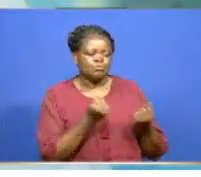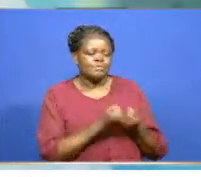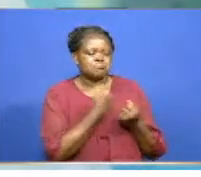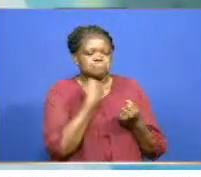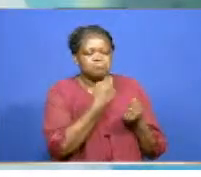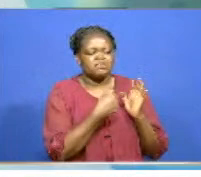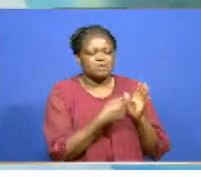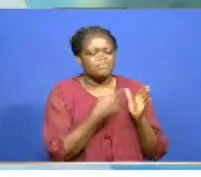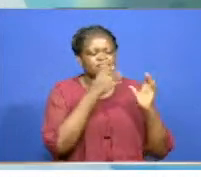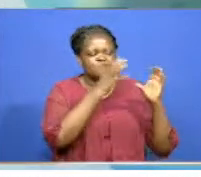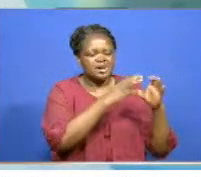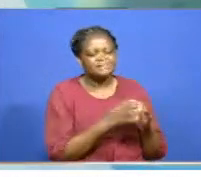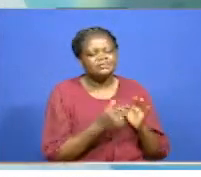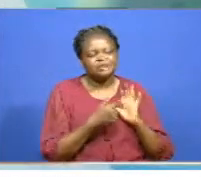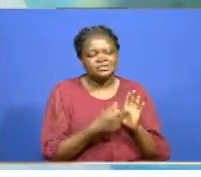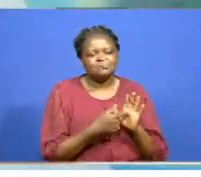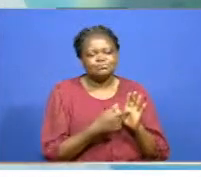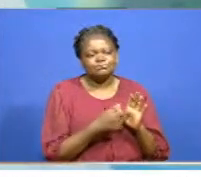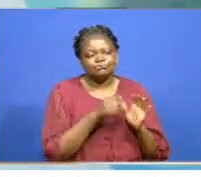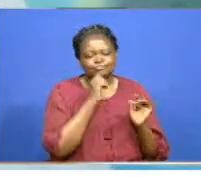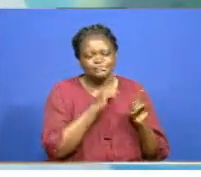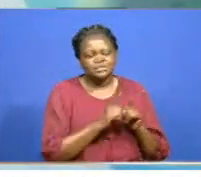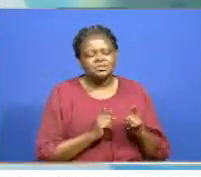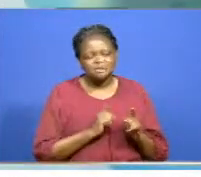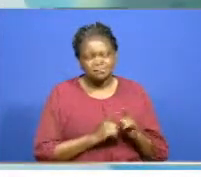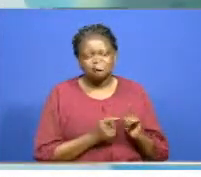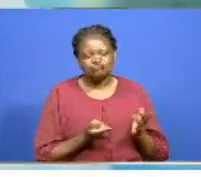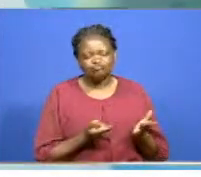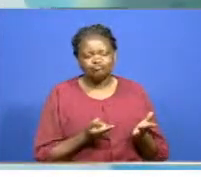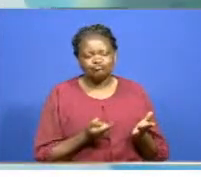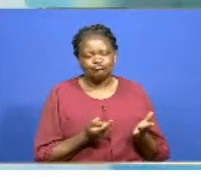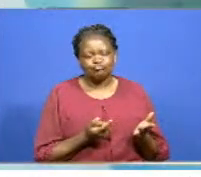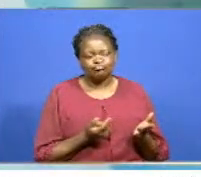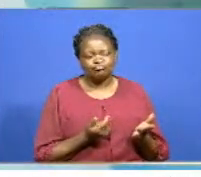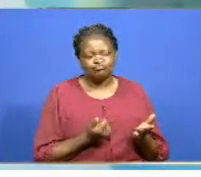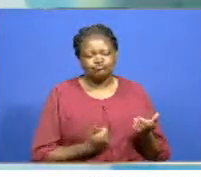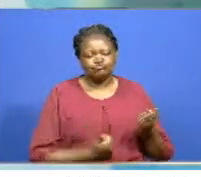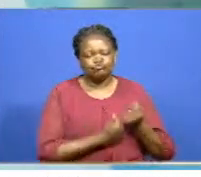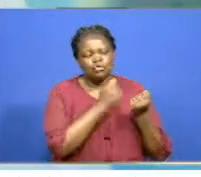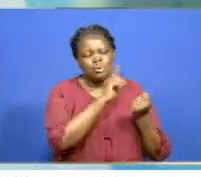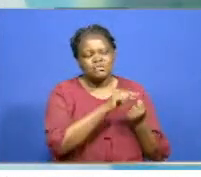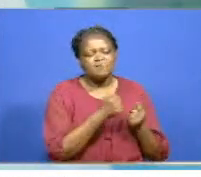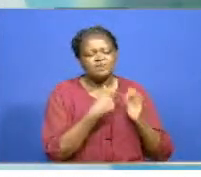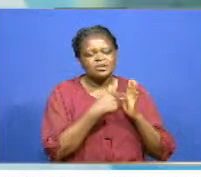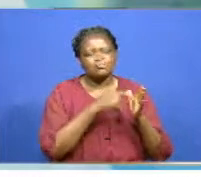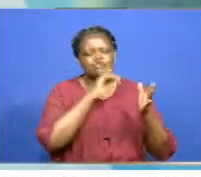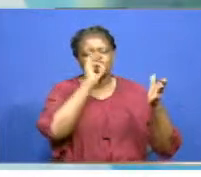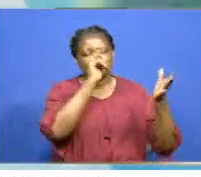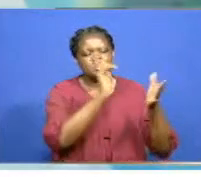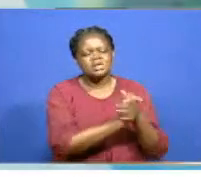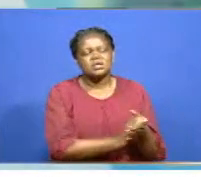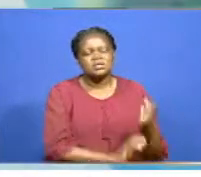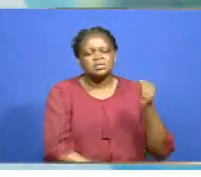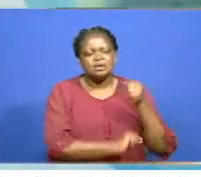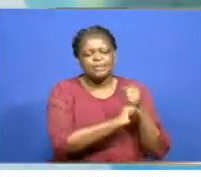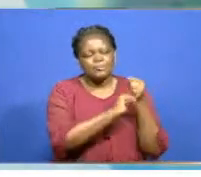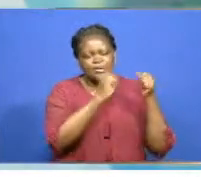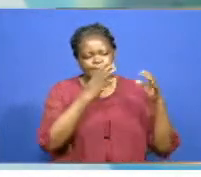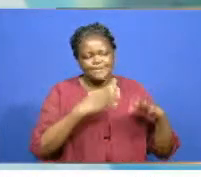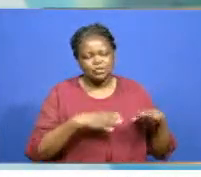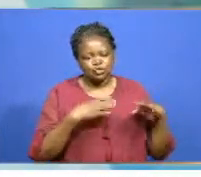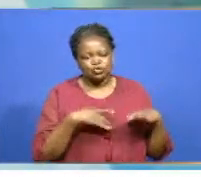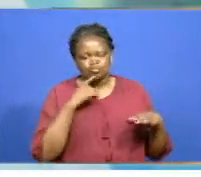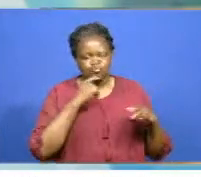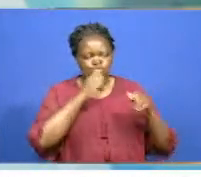chama fulani kama ulivyosema ni undugu ambao unadhihirishwa pale, pengine unapata ya kwamba Jubilee imeunga mkono yule ambaye